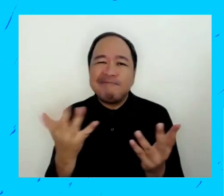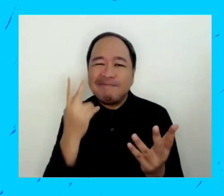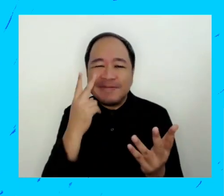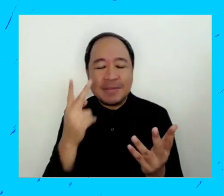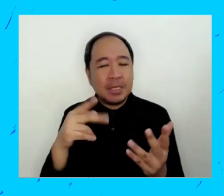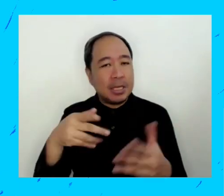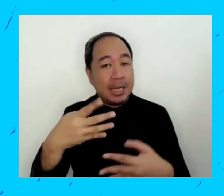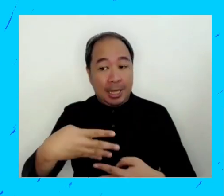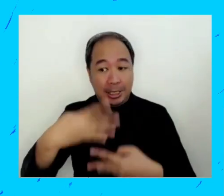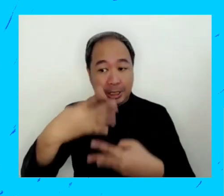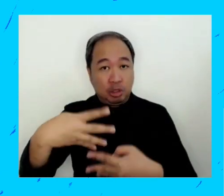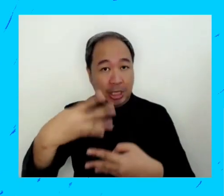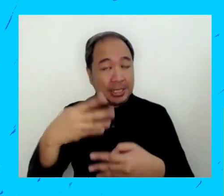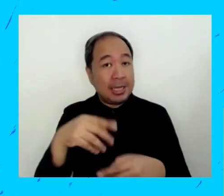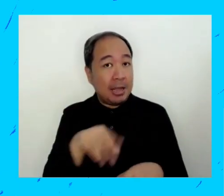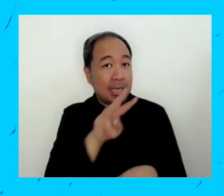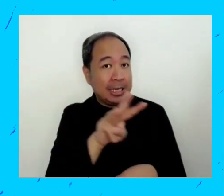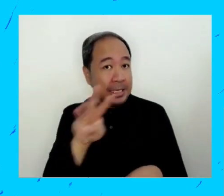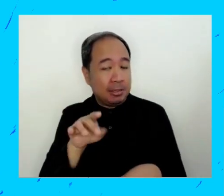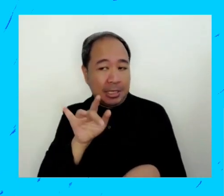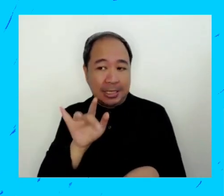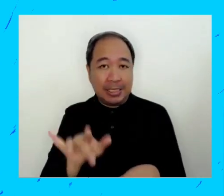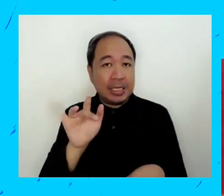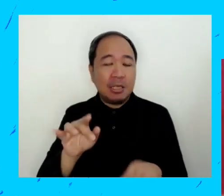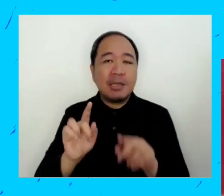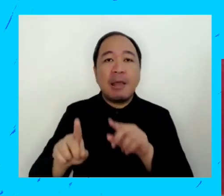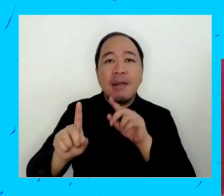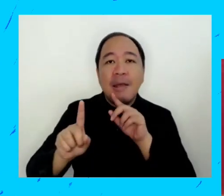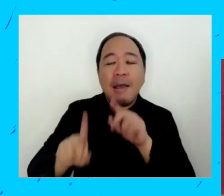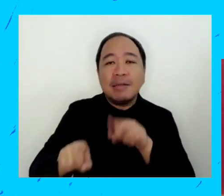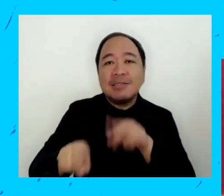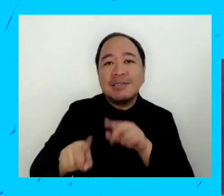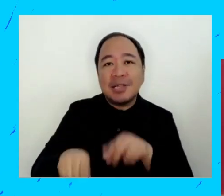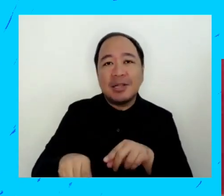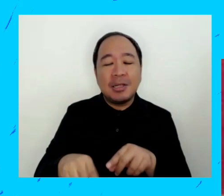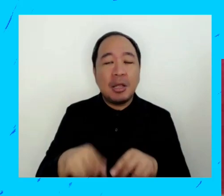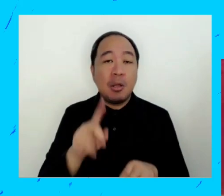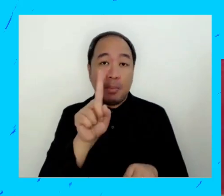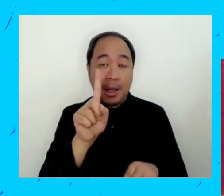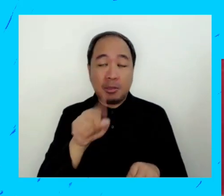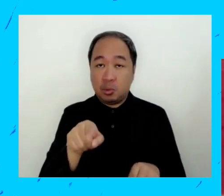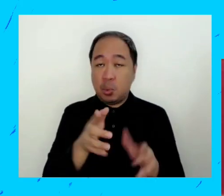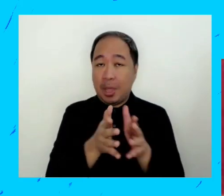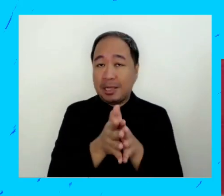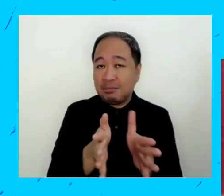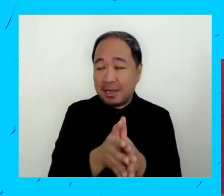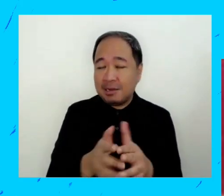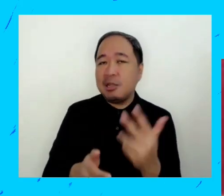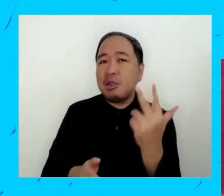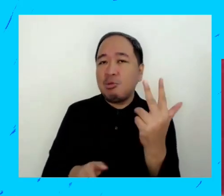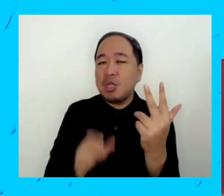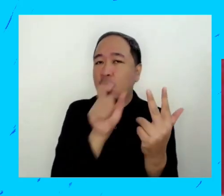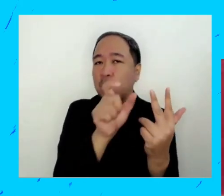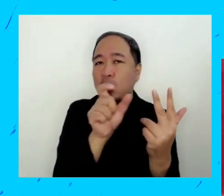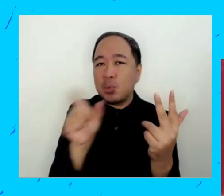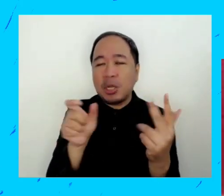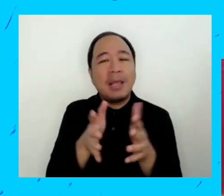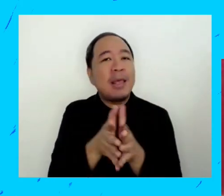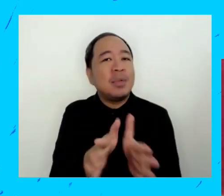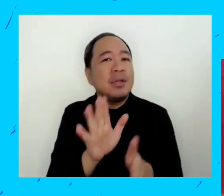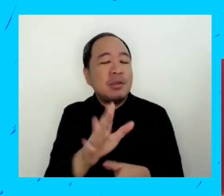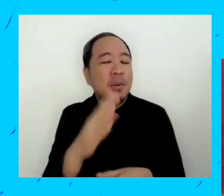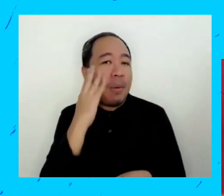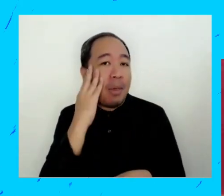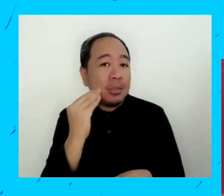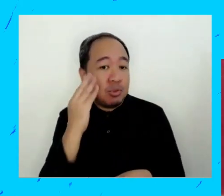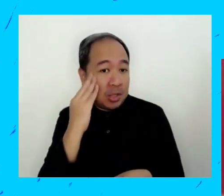avons un lien sur le chatbot et vous pouvez, mais utilisez seulement trois mots